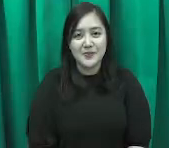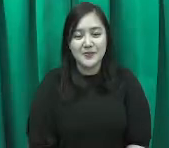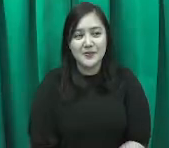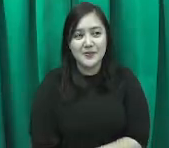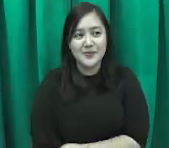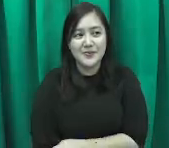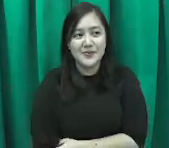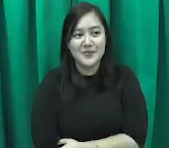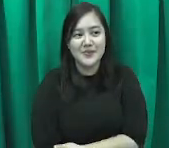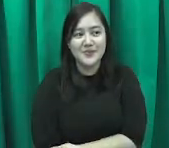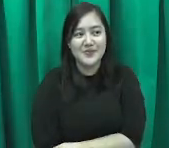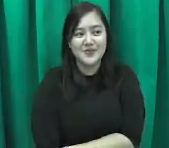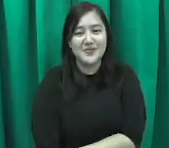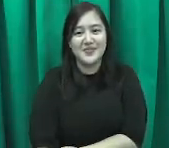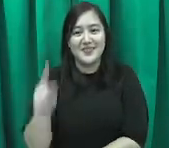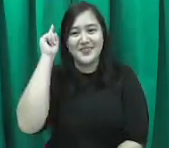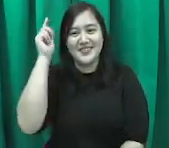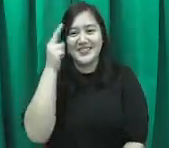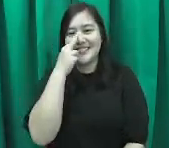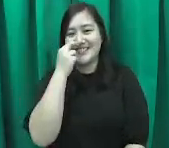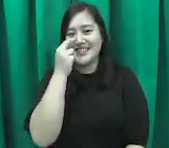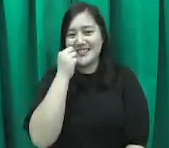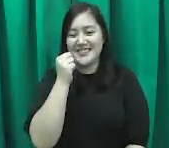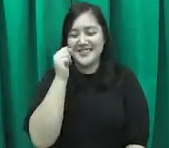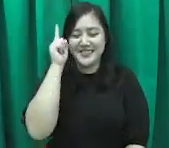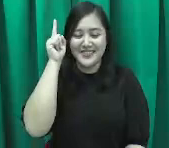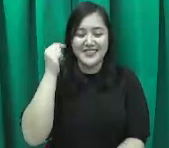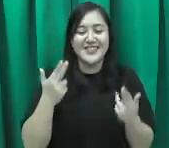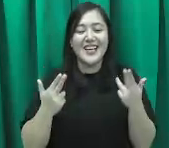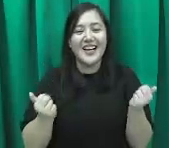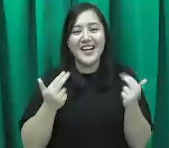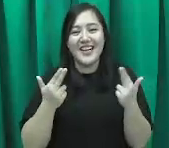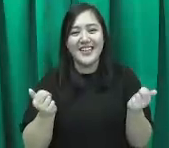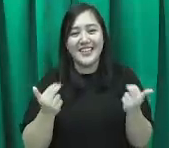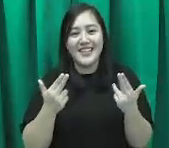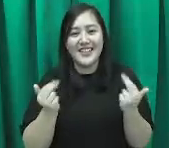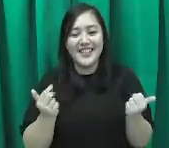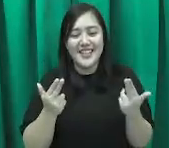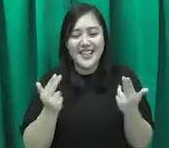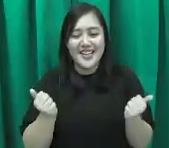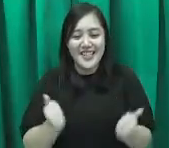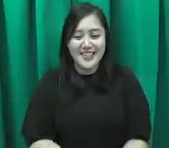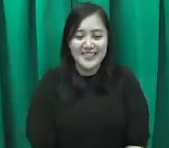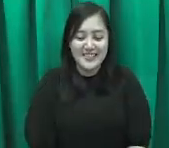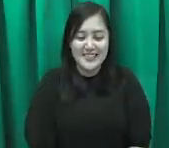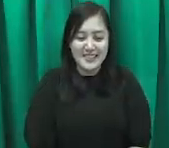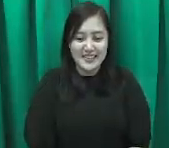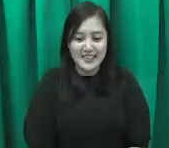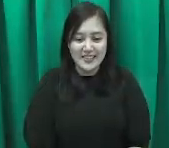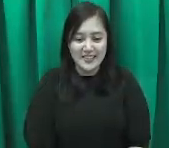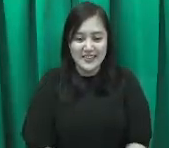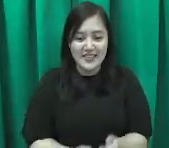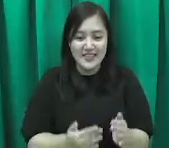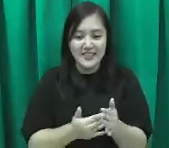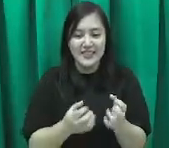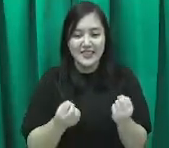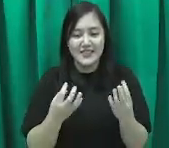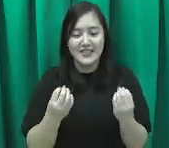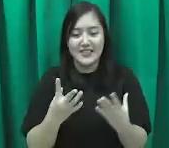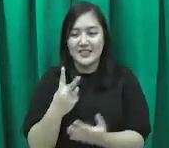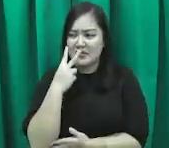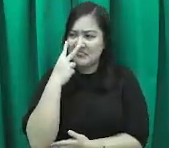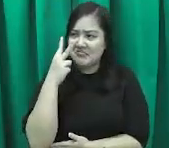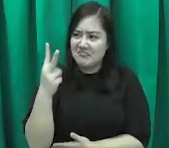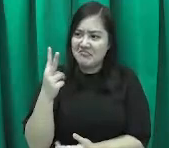Okay. Nalalaman. Marami ka nalalaman. Linawin mo yan, linawin mo. Nalalaman. So marami tayong nakita na successful sa